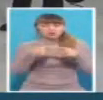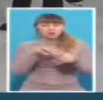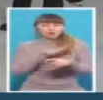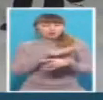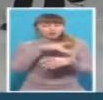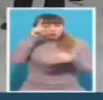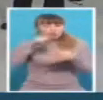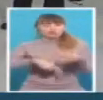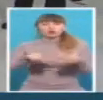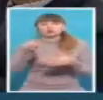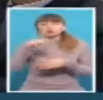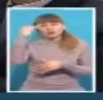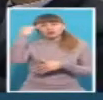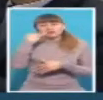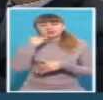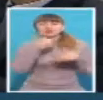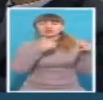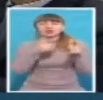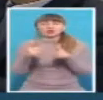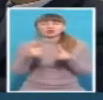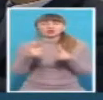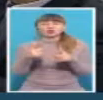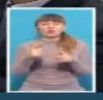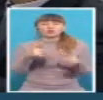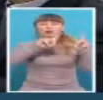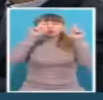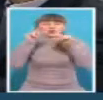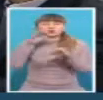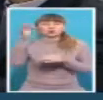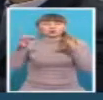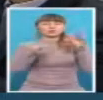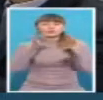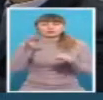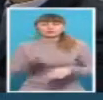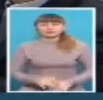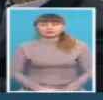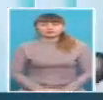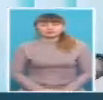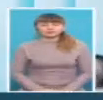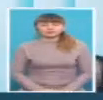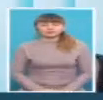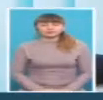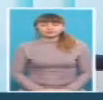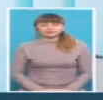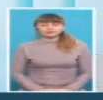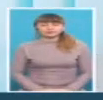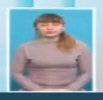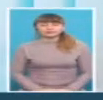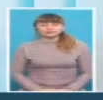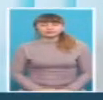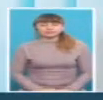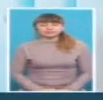қамтамасыз ету мәселелері талқыланды. Қазір парламенттің төменгі палатасында саладағы жұмысты жүйелі жүргізуге бағытталған заң жобасы қаралып